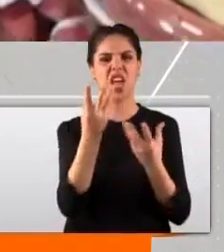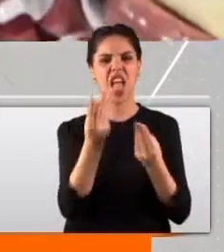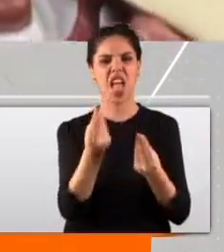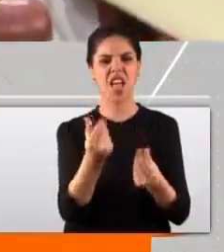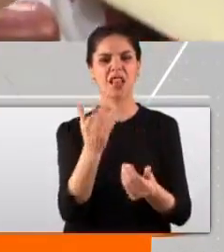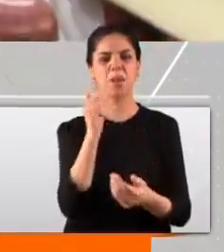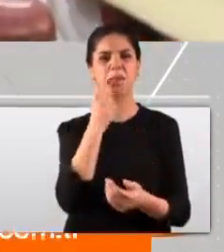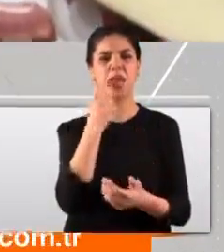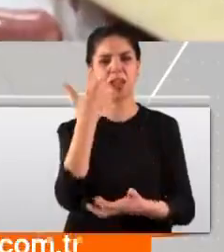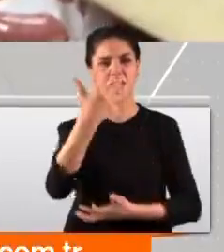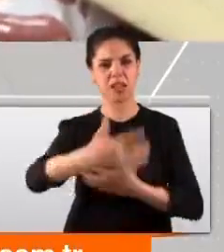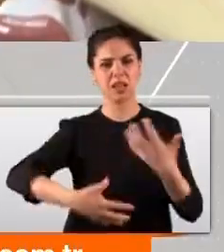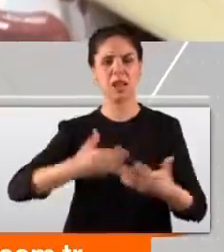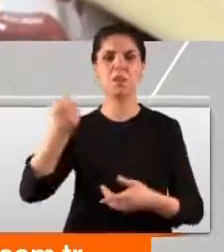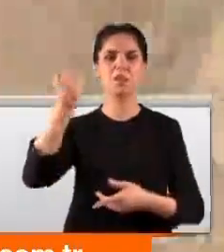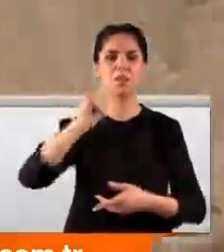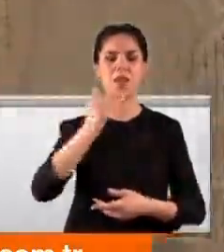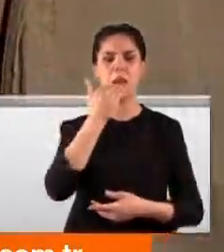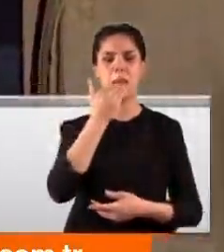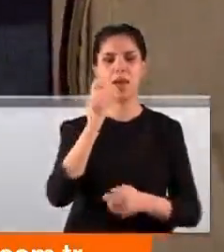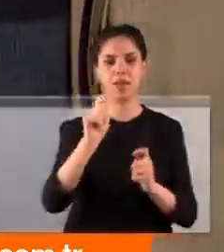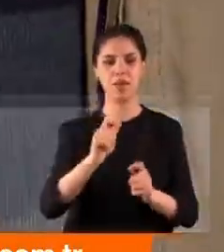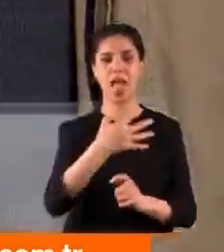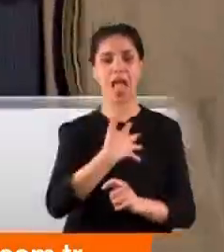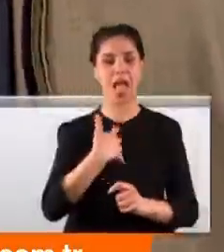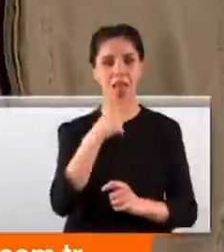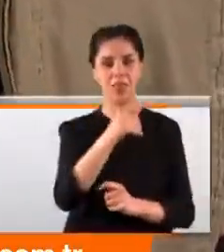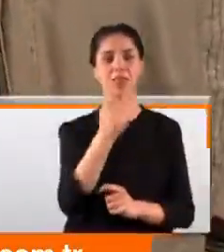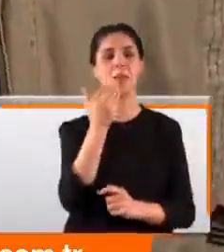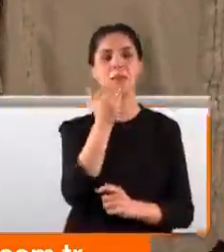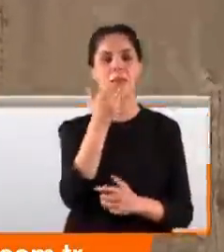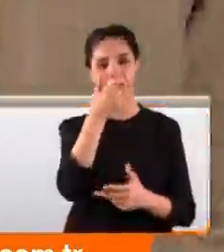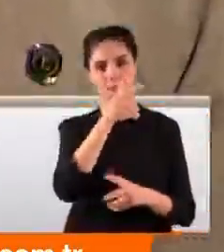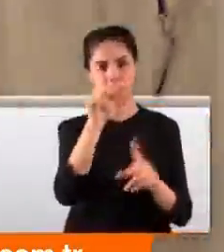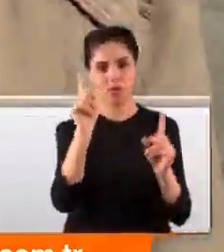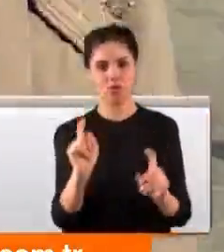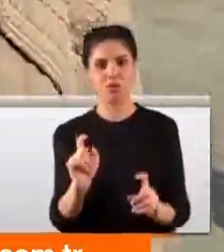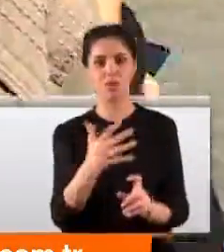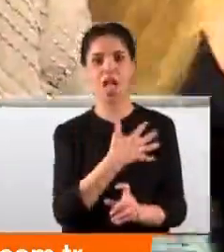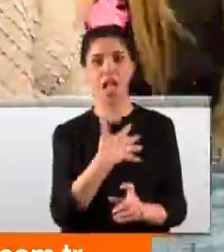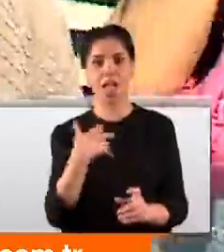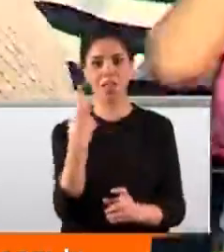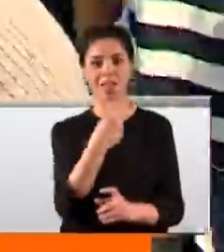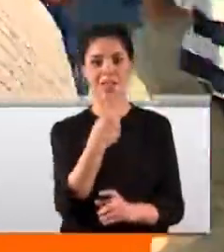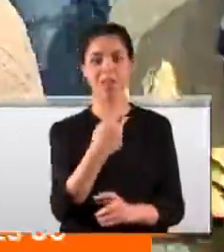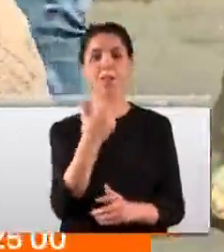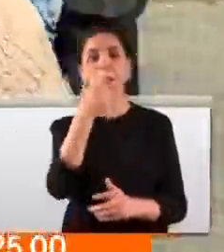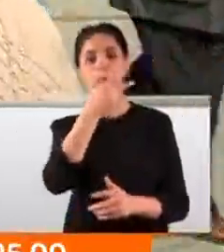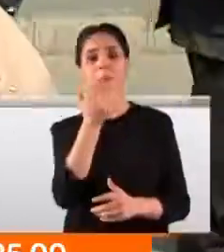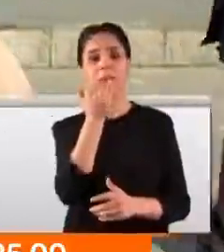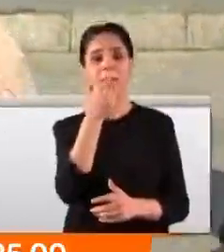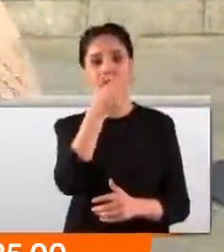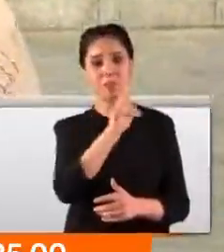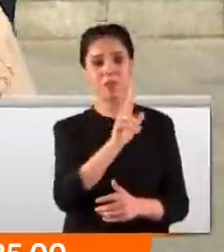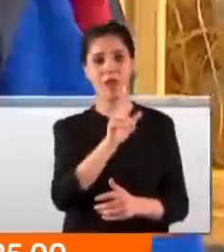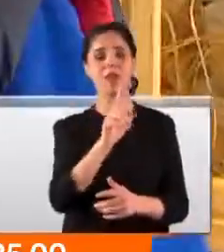patatesle karıştırıyorlar ve tekrar peynir yapıyorlar. Annenizin yaptığı peynirlere benziyor mu? Vallahi anamın peynirine benzemiyor. Anam tulum